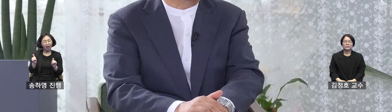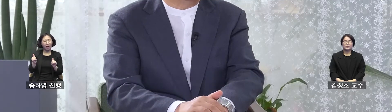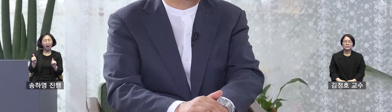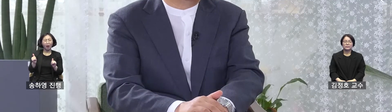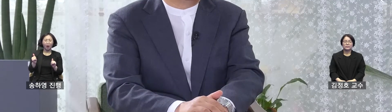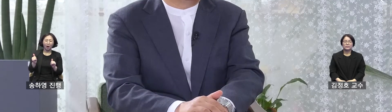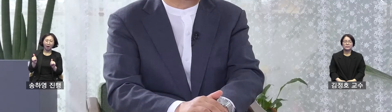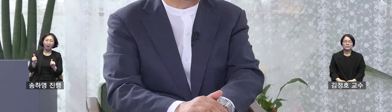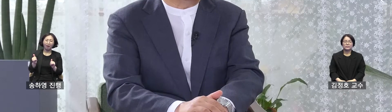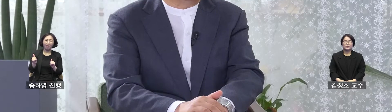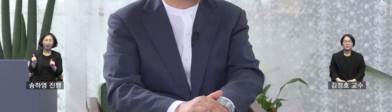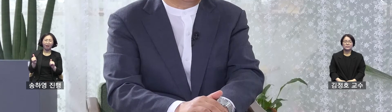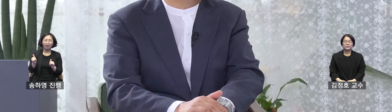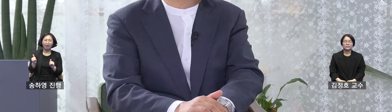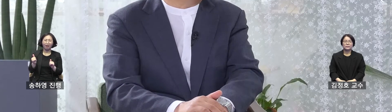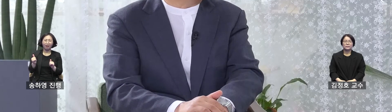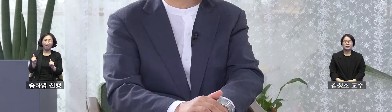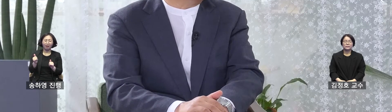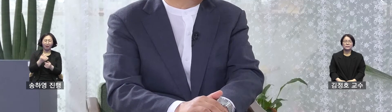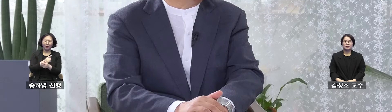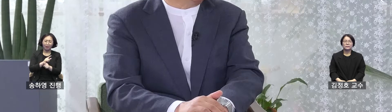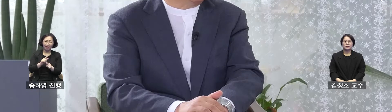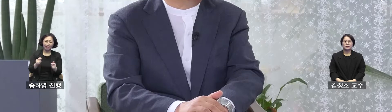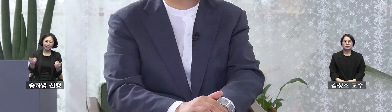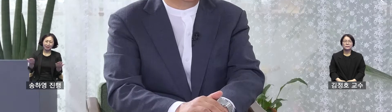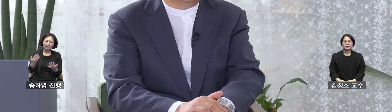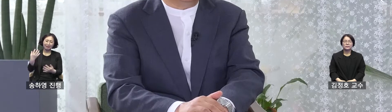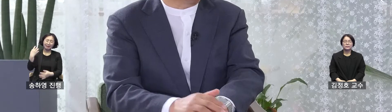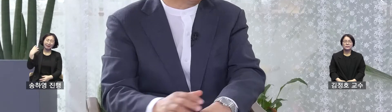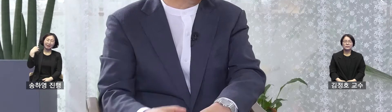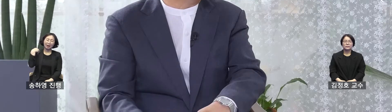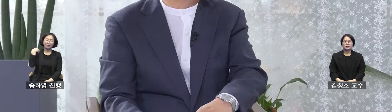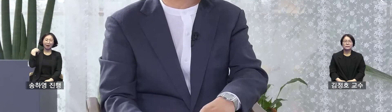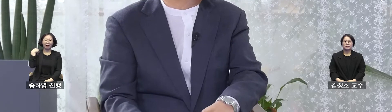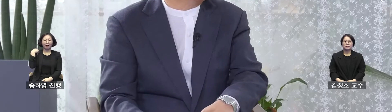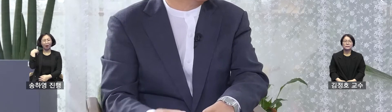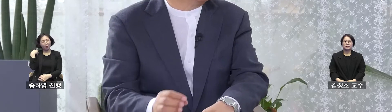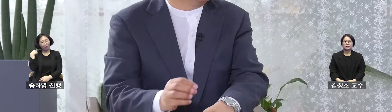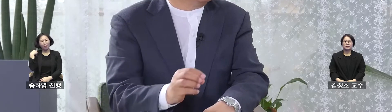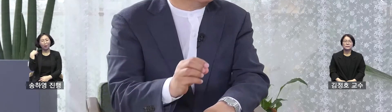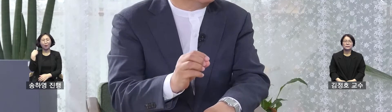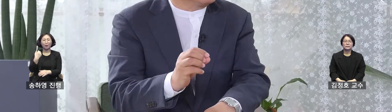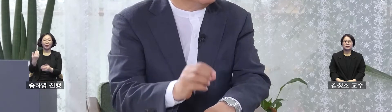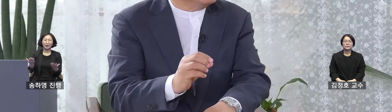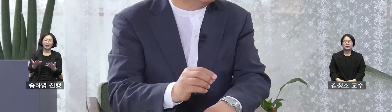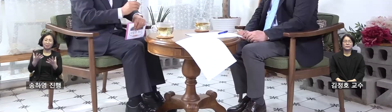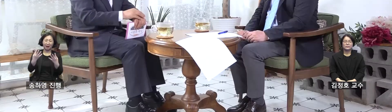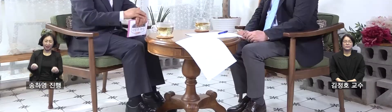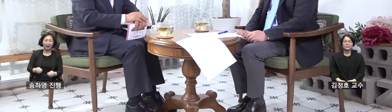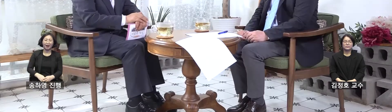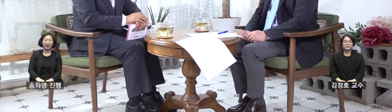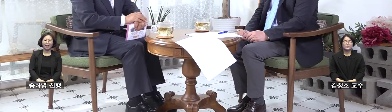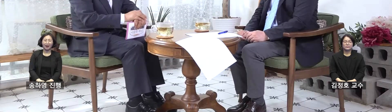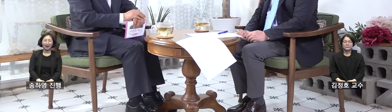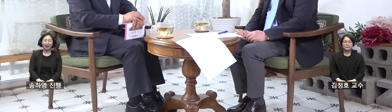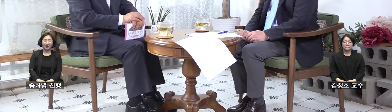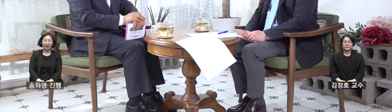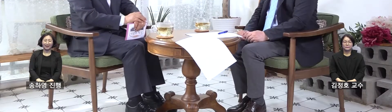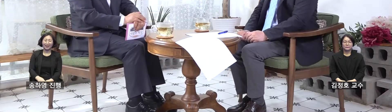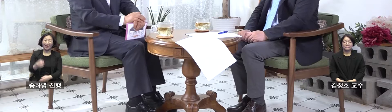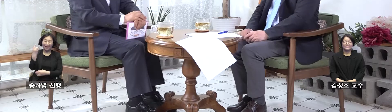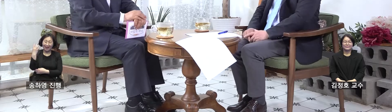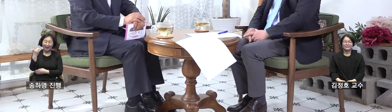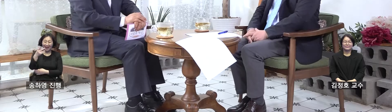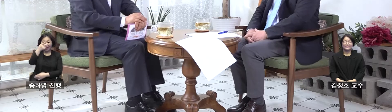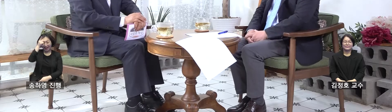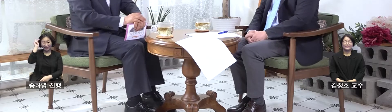아유 정말 그 하실 일이 너무나 많으신데 네. 일단 기본은 네. 카이스트의 교수님이시잖아요.